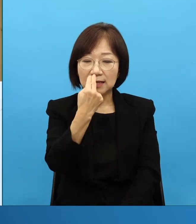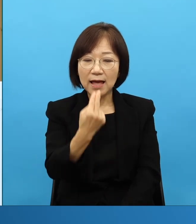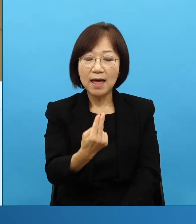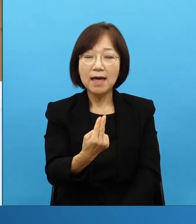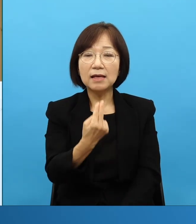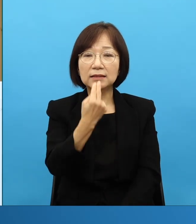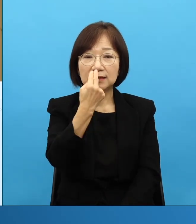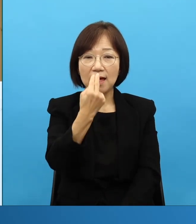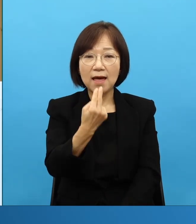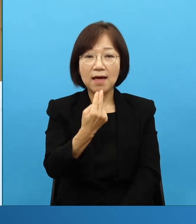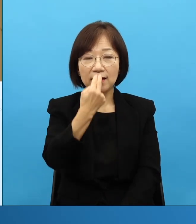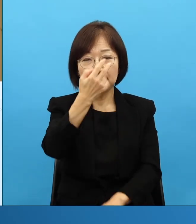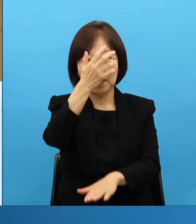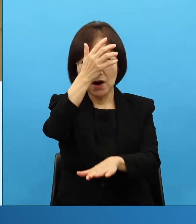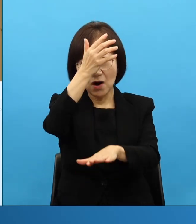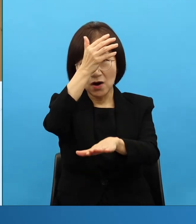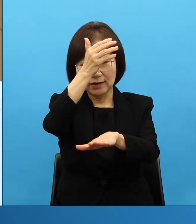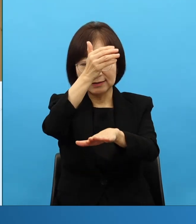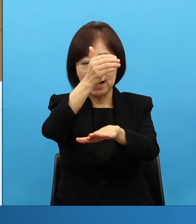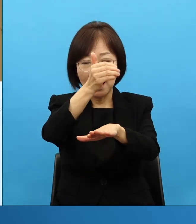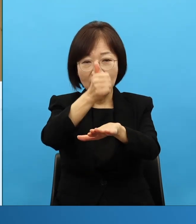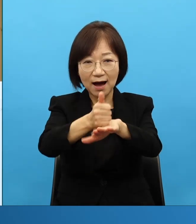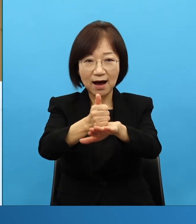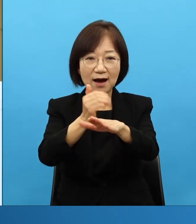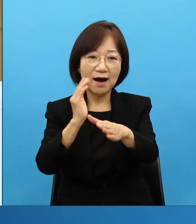내 생명